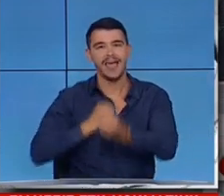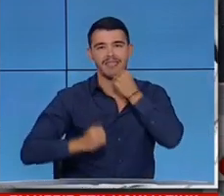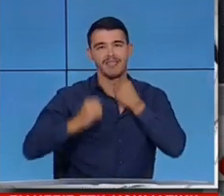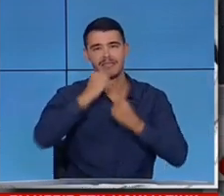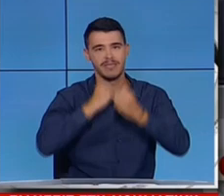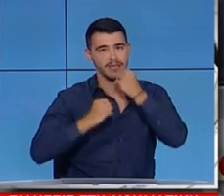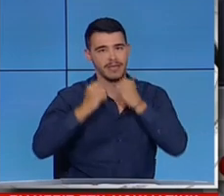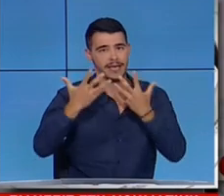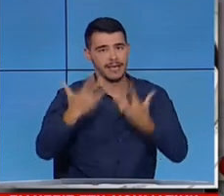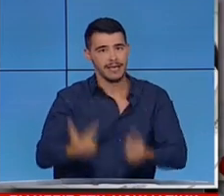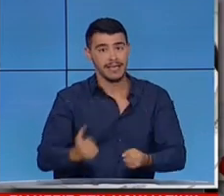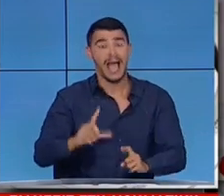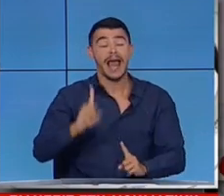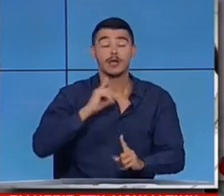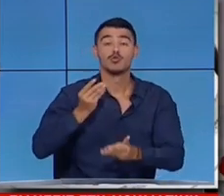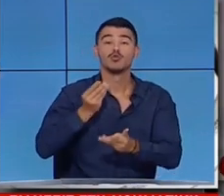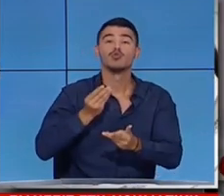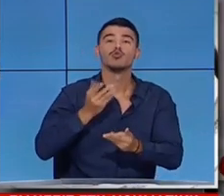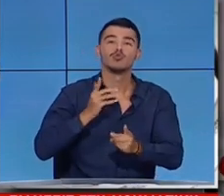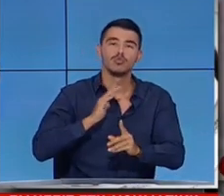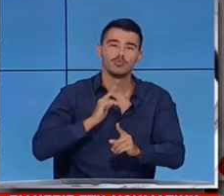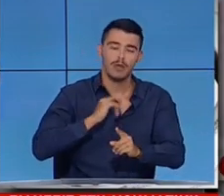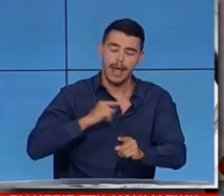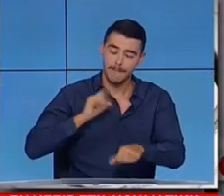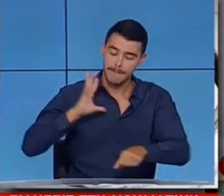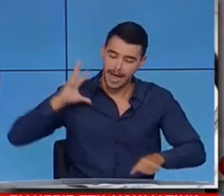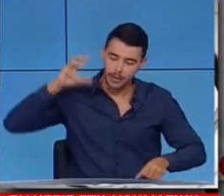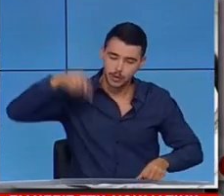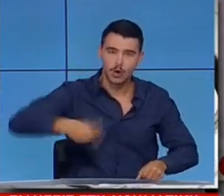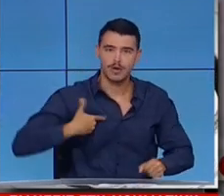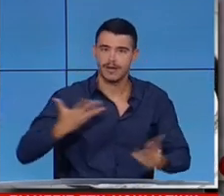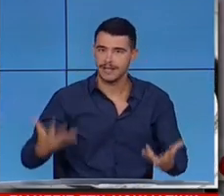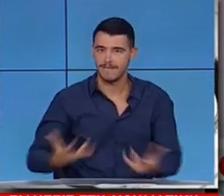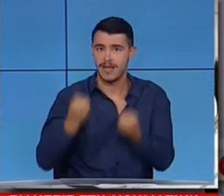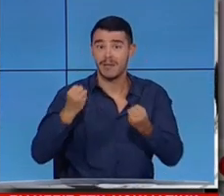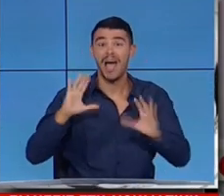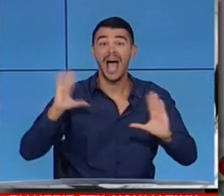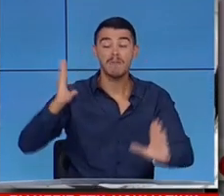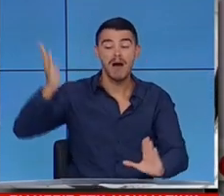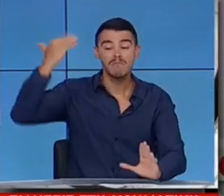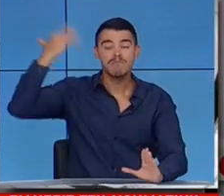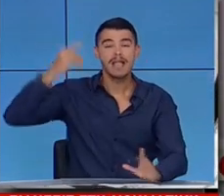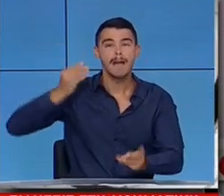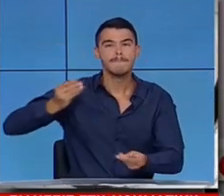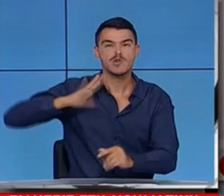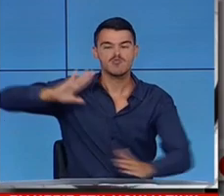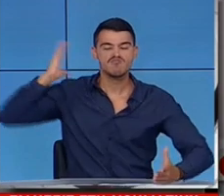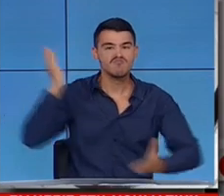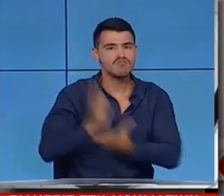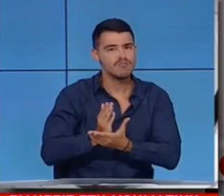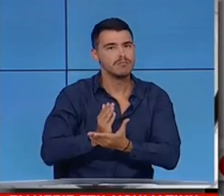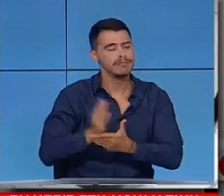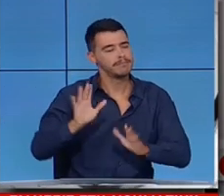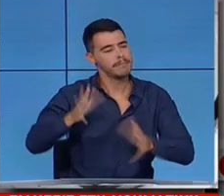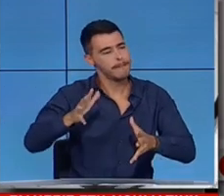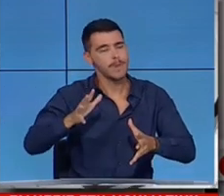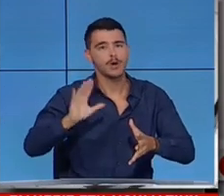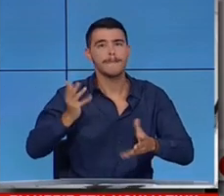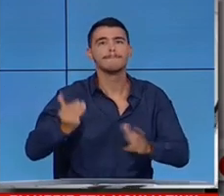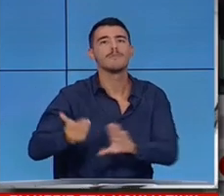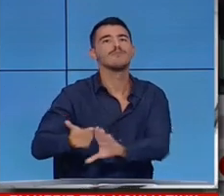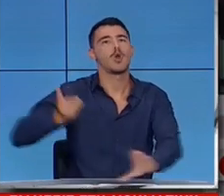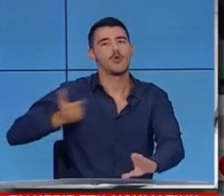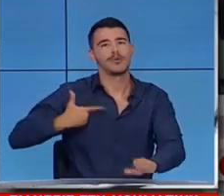οποίο έκρινε τα πράγματα δεν έγινε. Αν ήμασταν όλοι μας πιο αποφασιστικοί, νομίζω ενδεχομένως να είχαμε τελειώσει λίγο πιο γρήγορα. Είστε ικανοποιημένος λοιπόν?